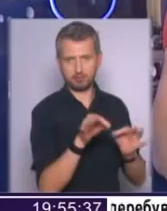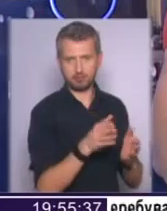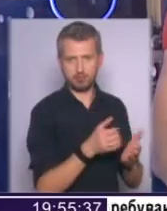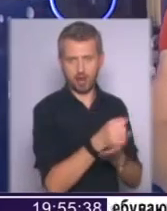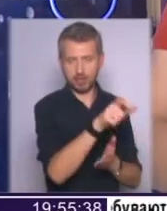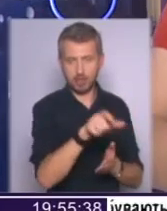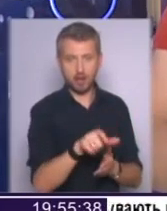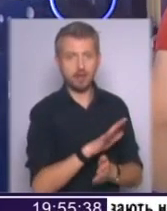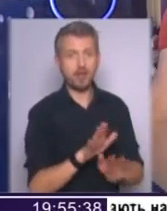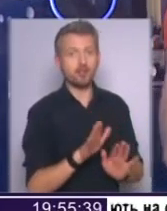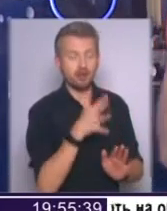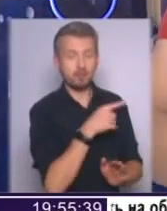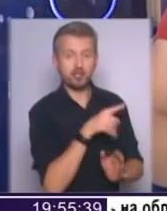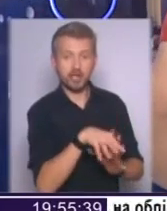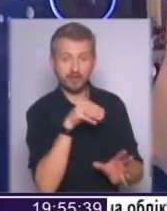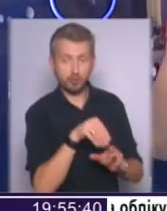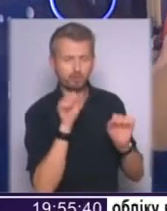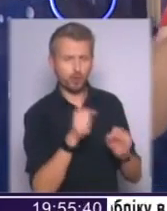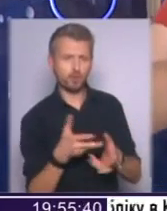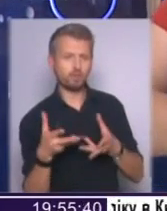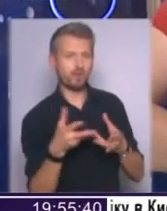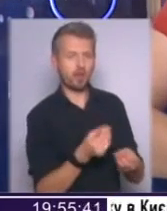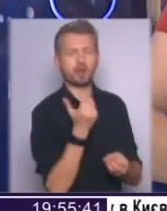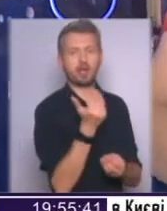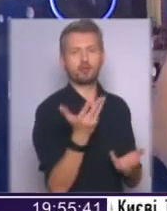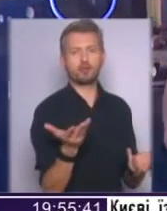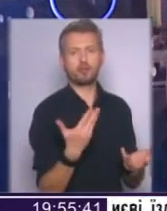під час виборів, а вони можуть впливати на їхню, там, от, якщо буде